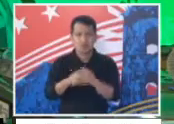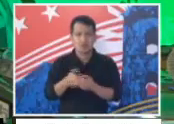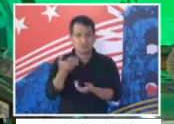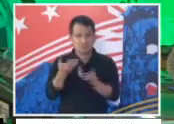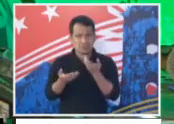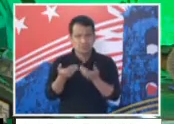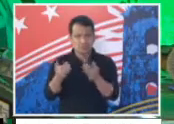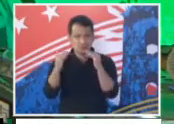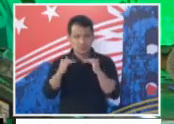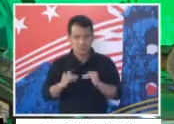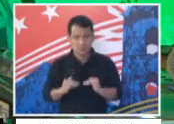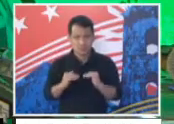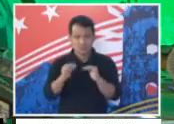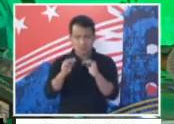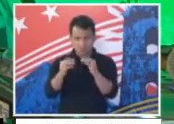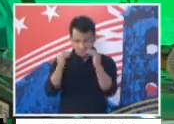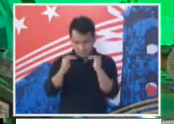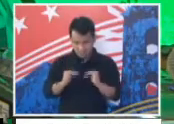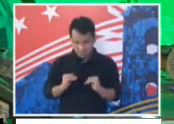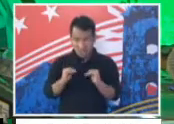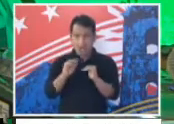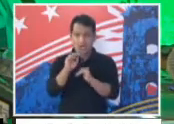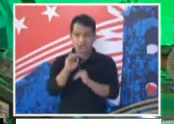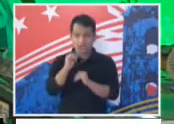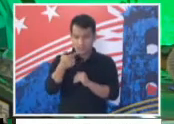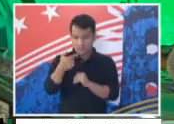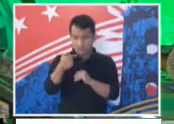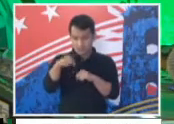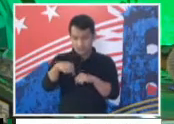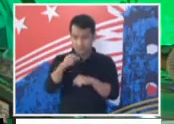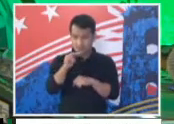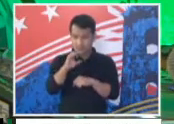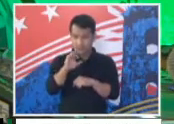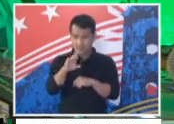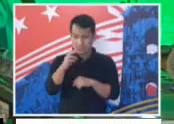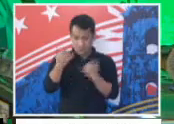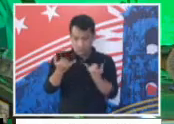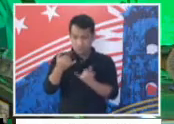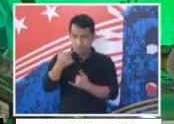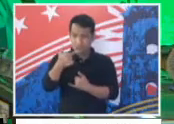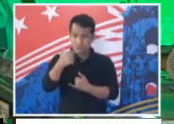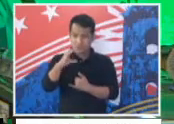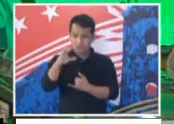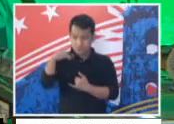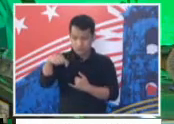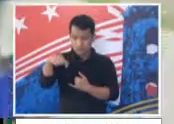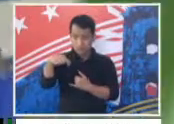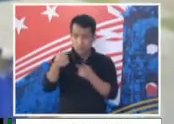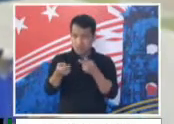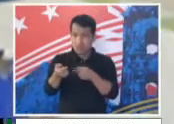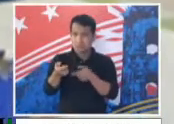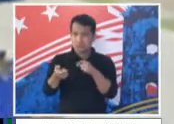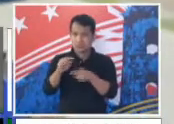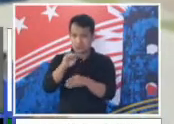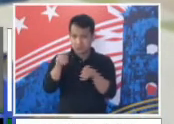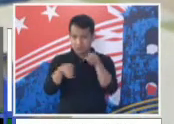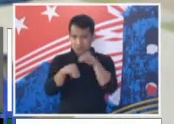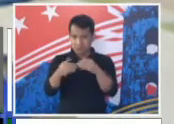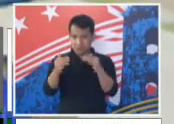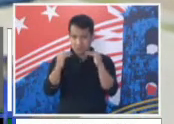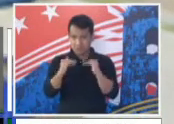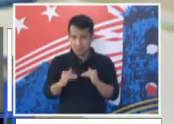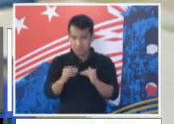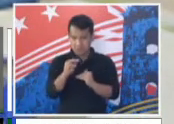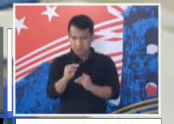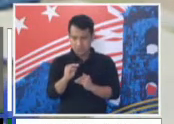posibleng ibaba sa Modified General Community Quarantine o MGCQ ang Metro Manila sa susunod na buwan. Paliwanag po ni Presidential